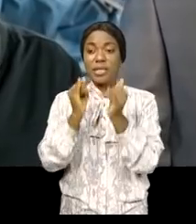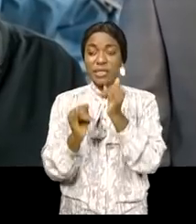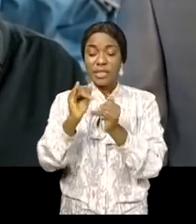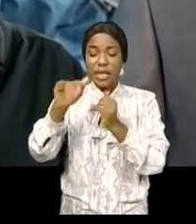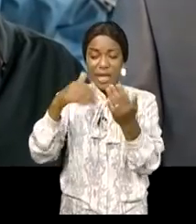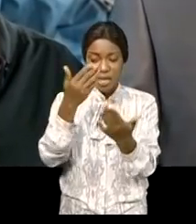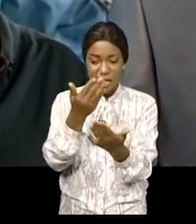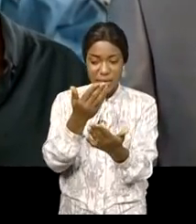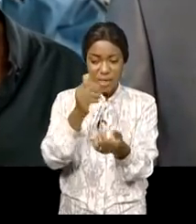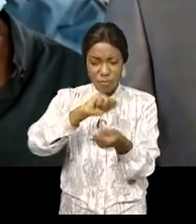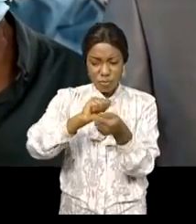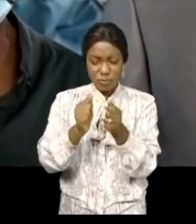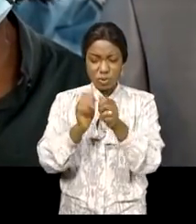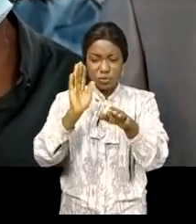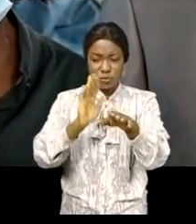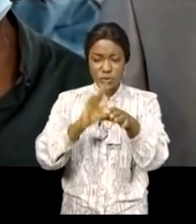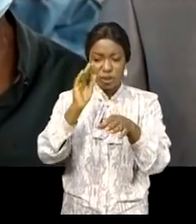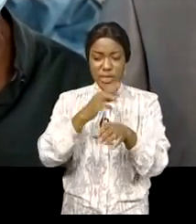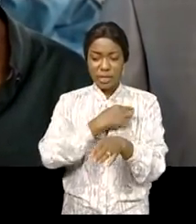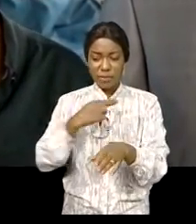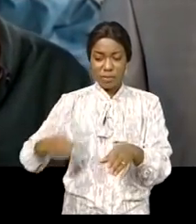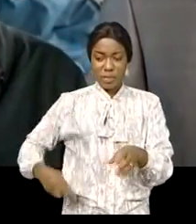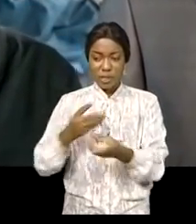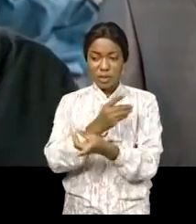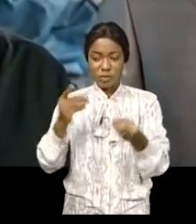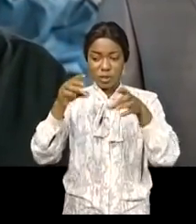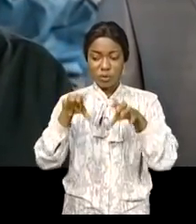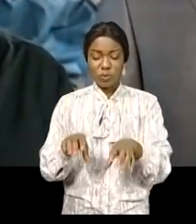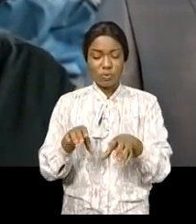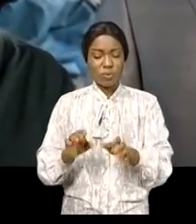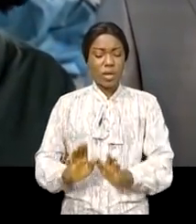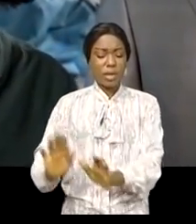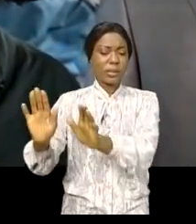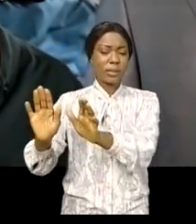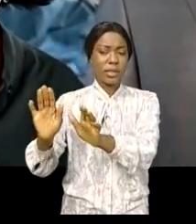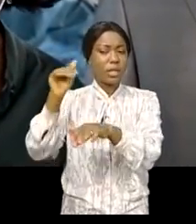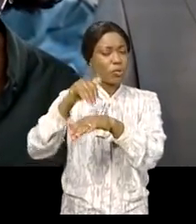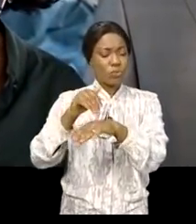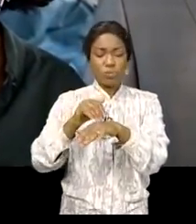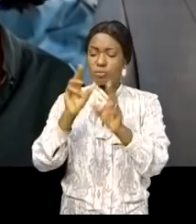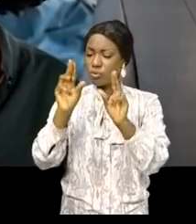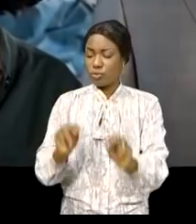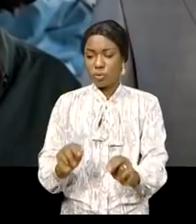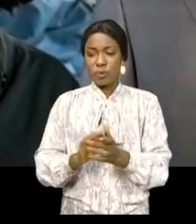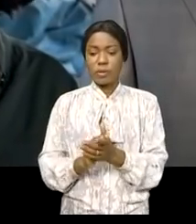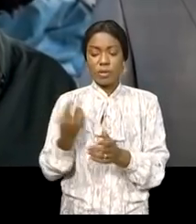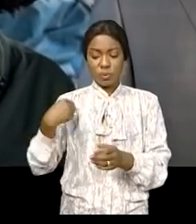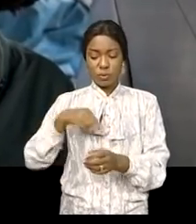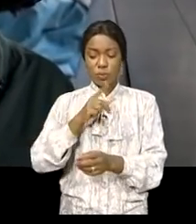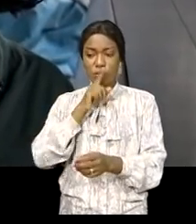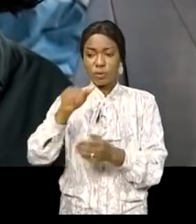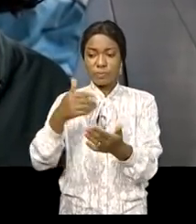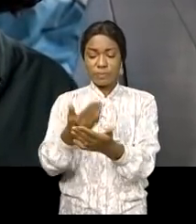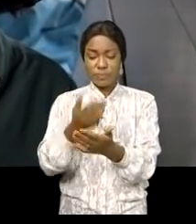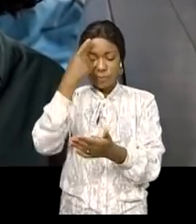arrive en République démocratique du Congo ne peut pas laisser le Congo indifférent. Et nous sommes venus pour